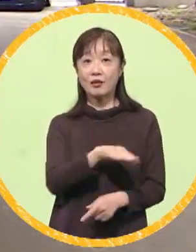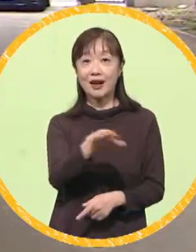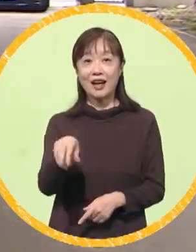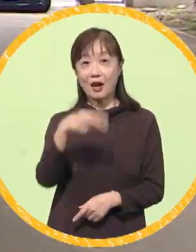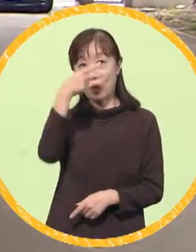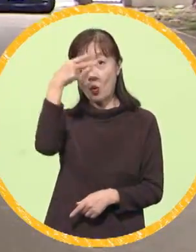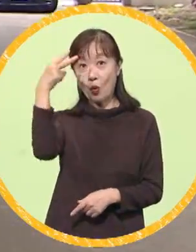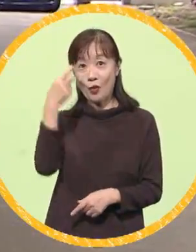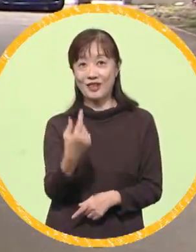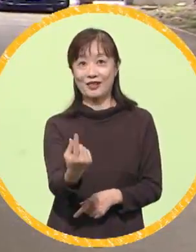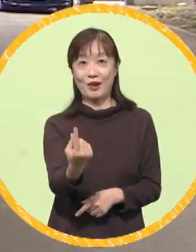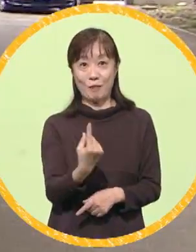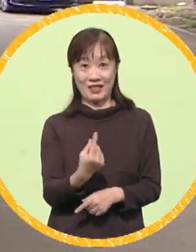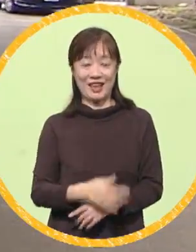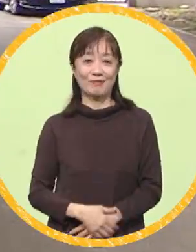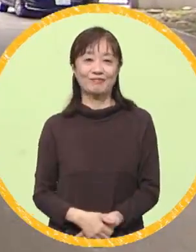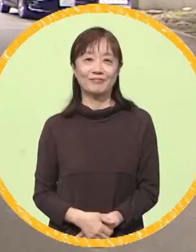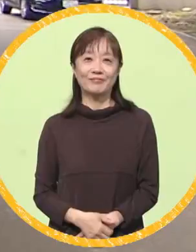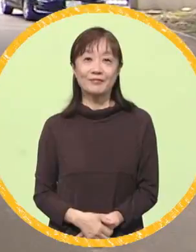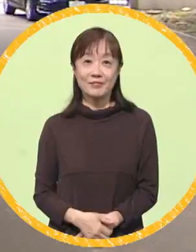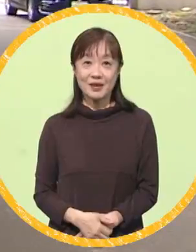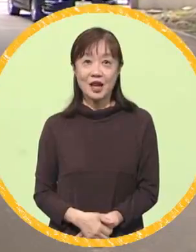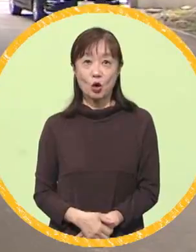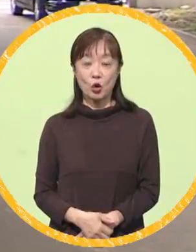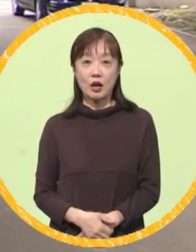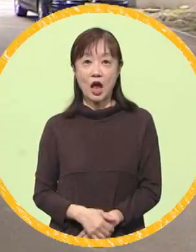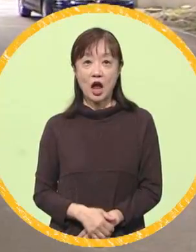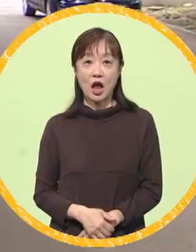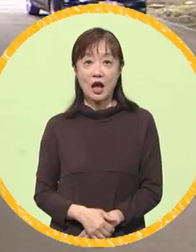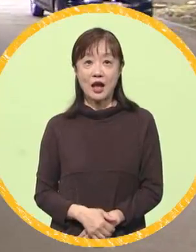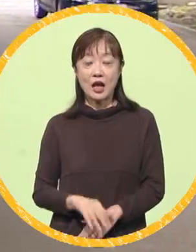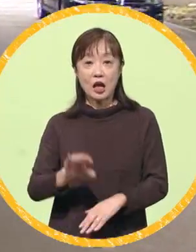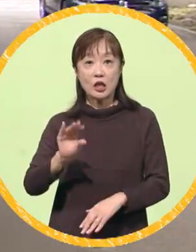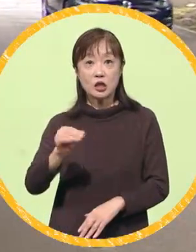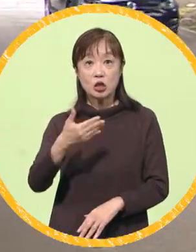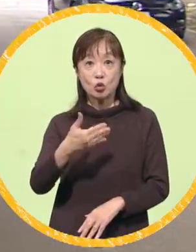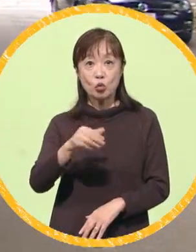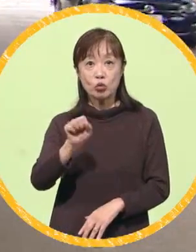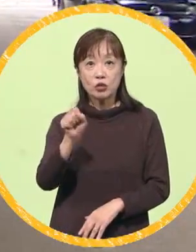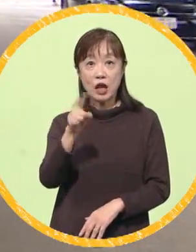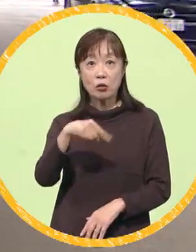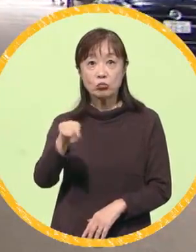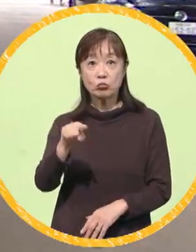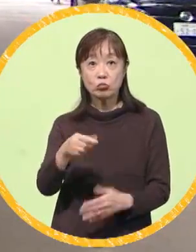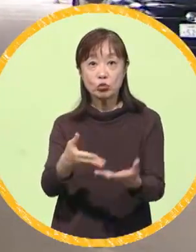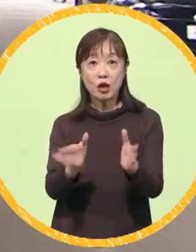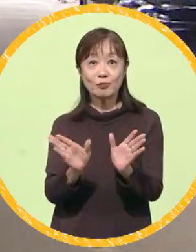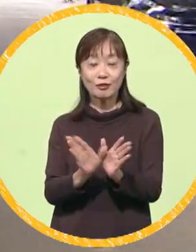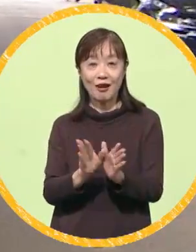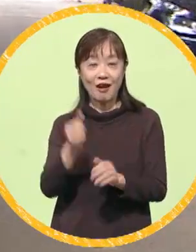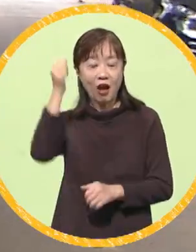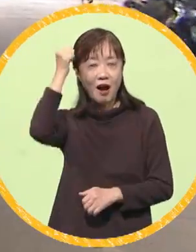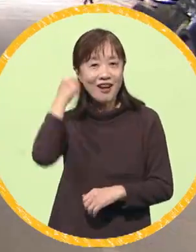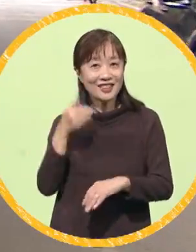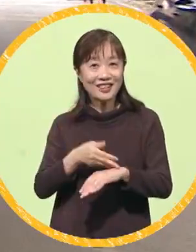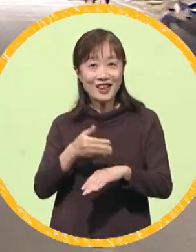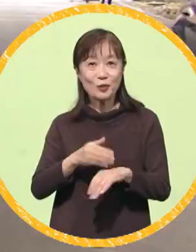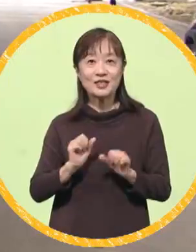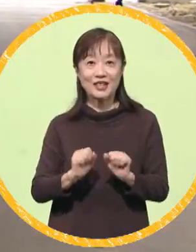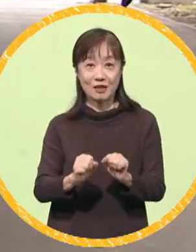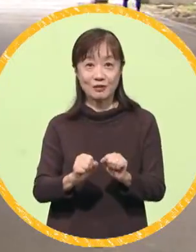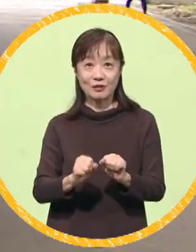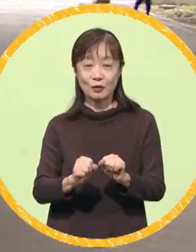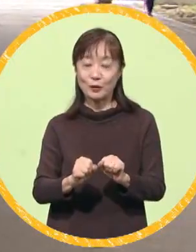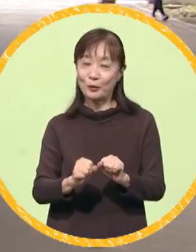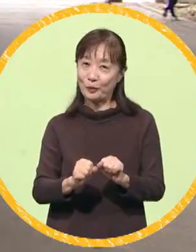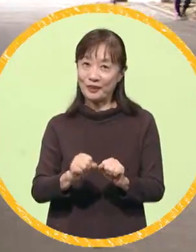ってきたんですけど、ここで畜産部が朝練をしているということなので、ちょっと早速その様